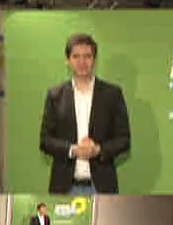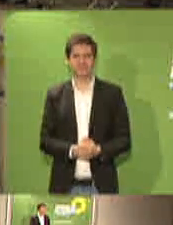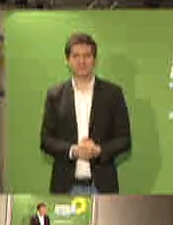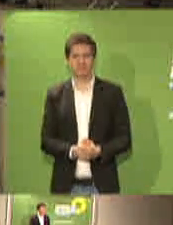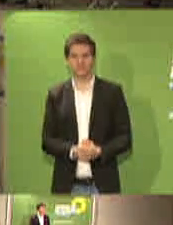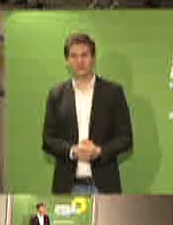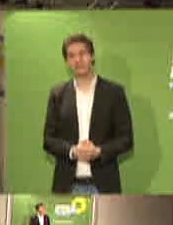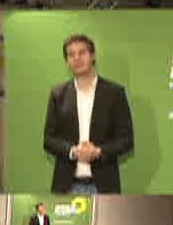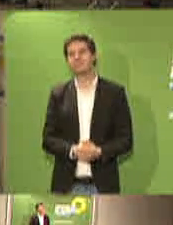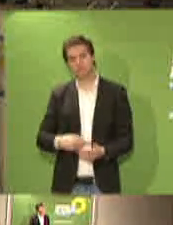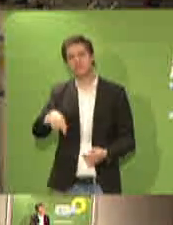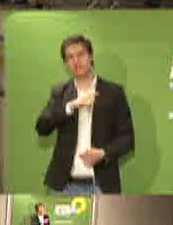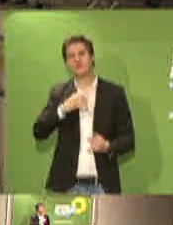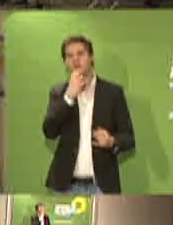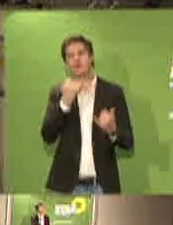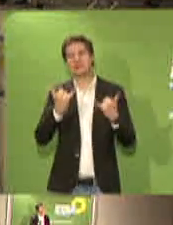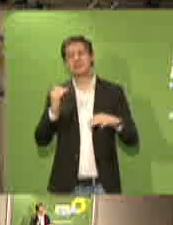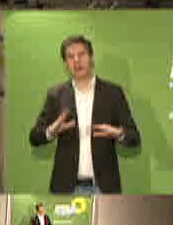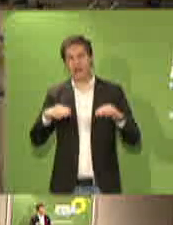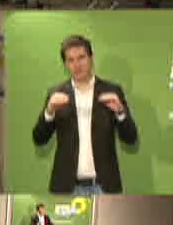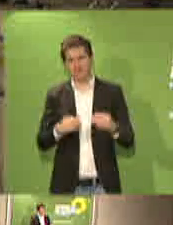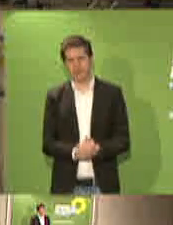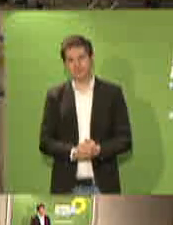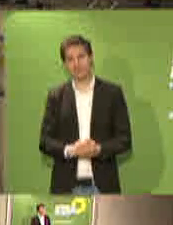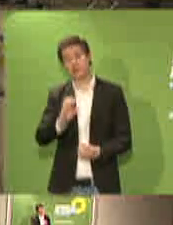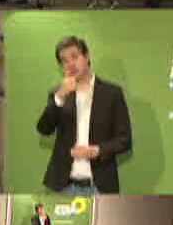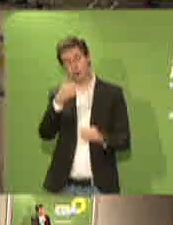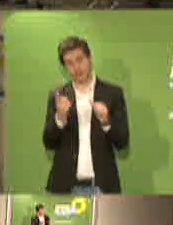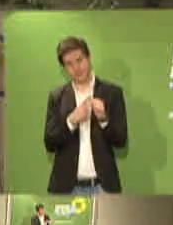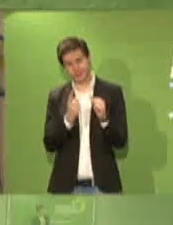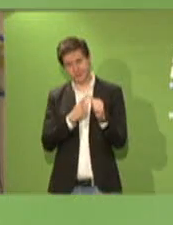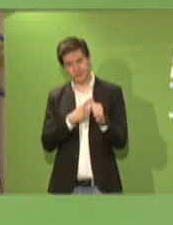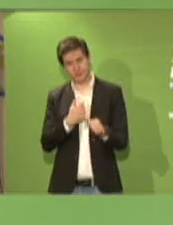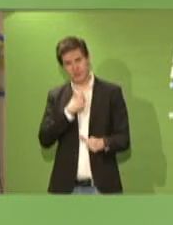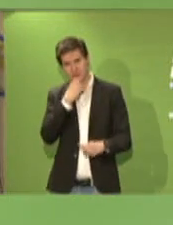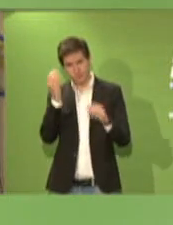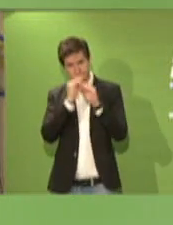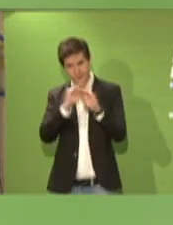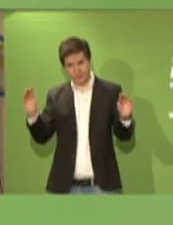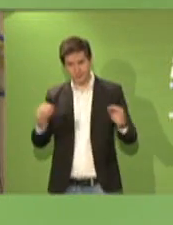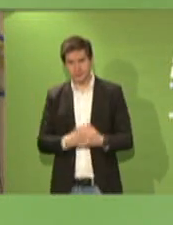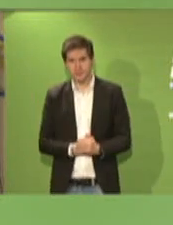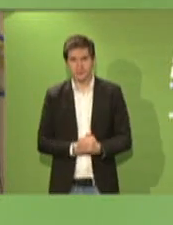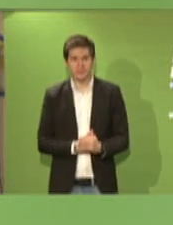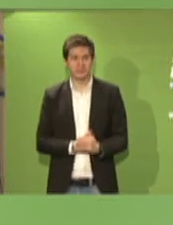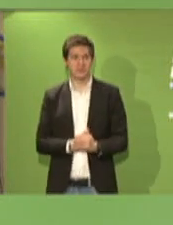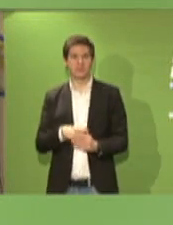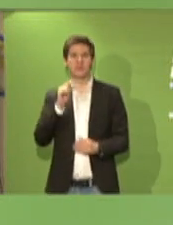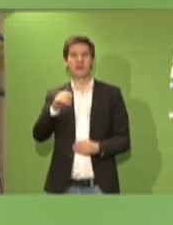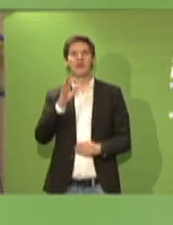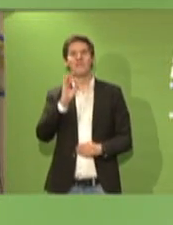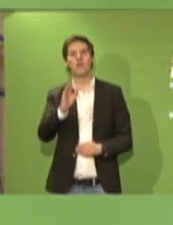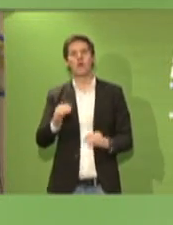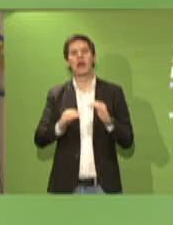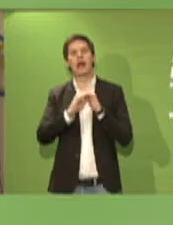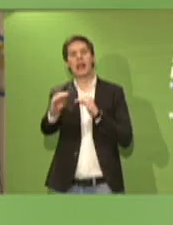Wir starten jetzt zunächst mit einer Aufforderung, nämlich Bewerberinnen und Bewerber fürs